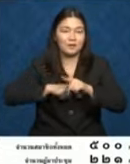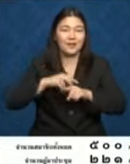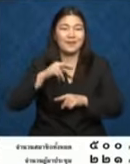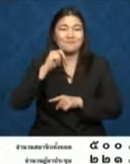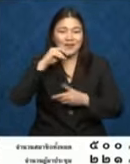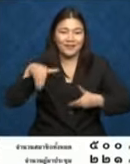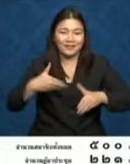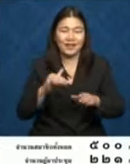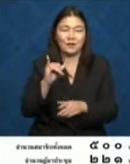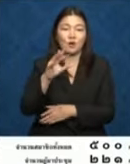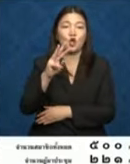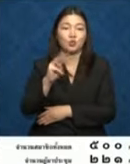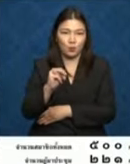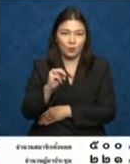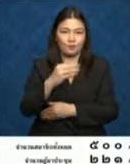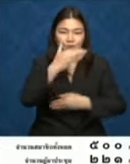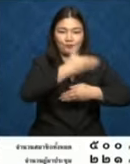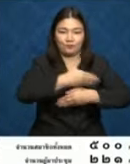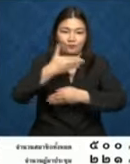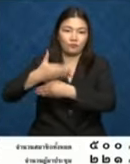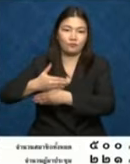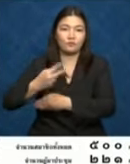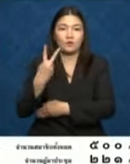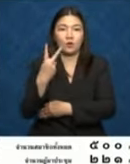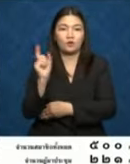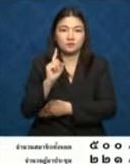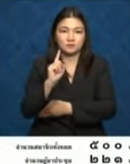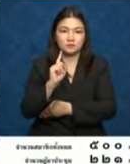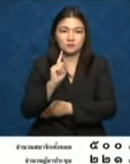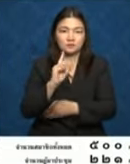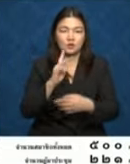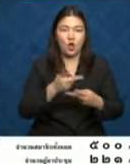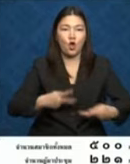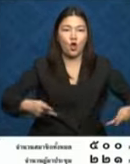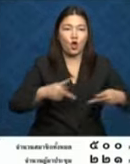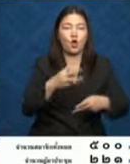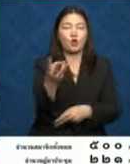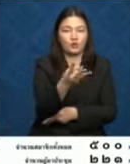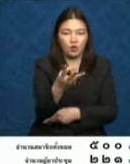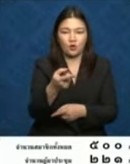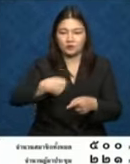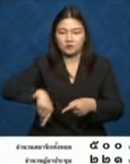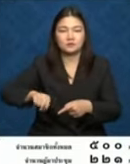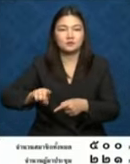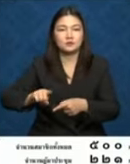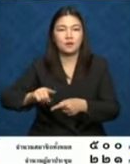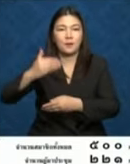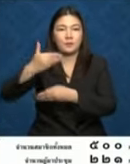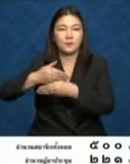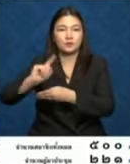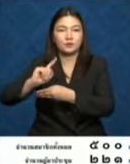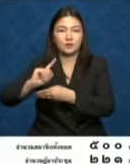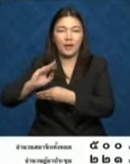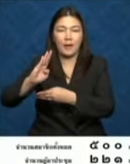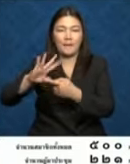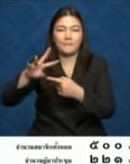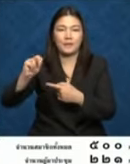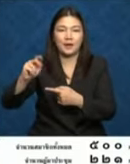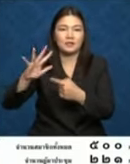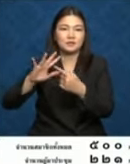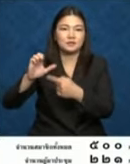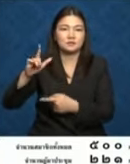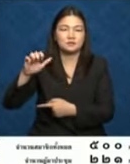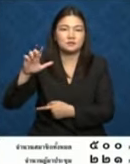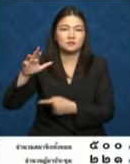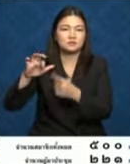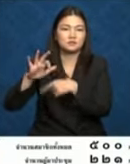ครับเป็น2ประตูคือประตูเกาะน้อยที่หนองอ้อแล้วก็ประตูที่บานชื่นที่แม่สำ